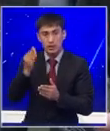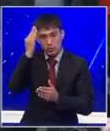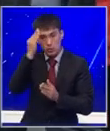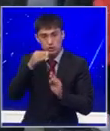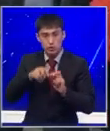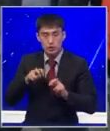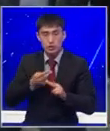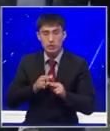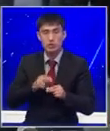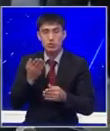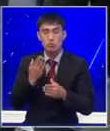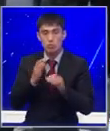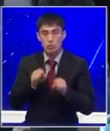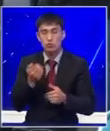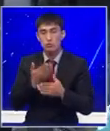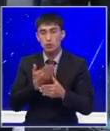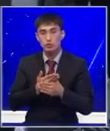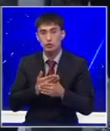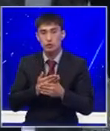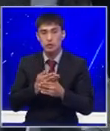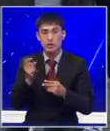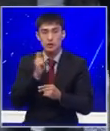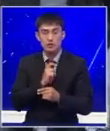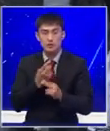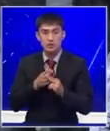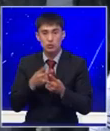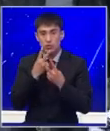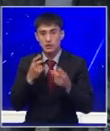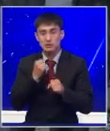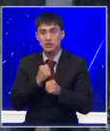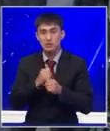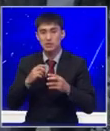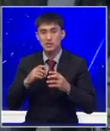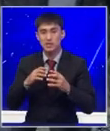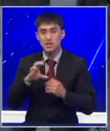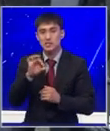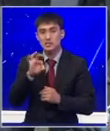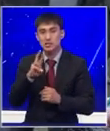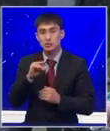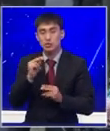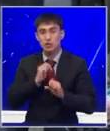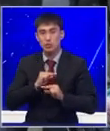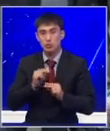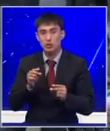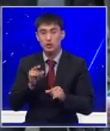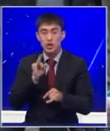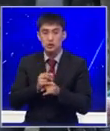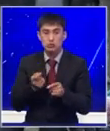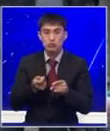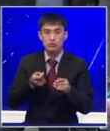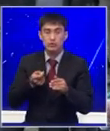которые могут помочь представленные хозяйство которые занимаются селекционной работой искусственным